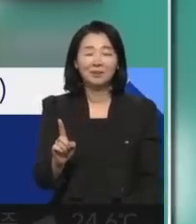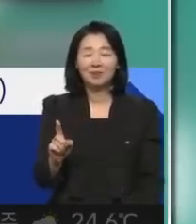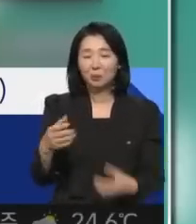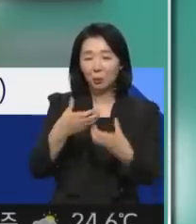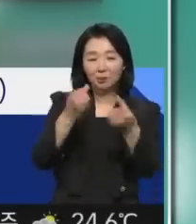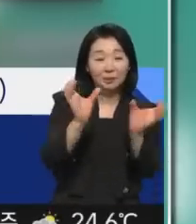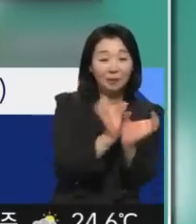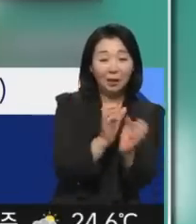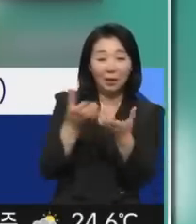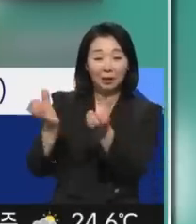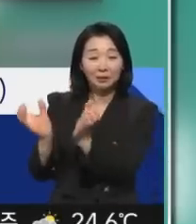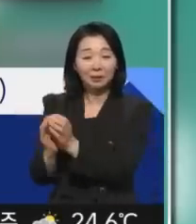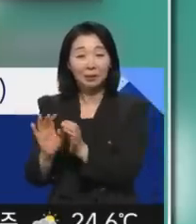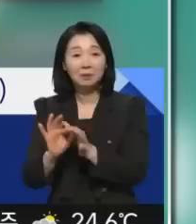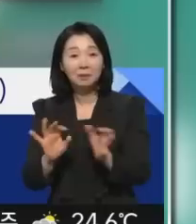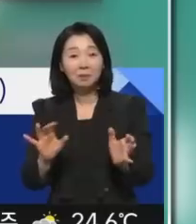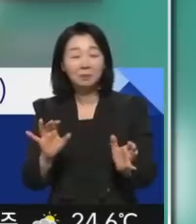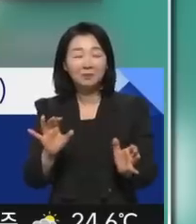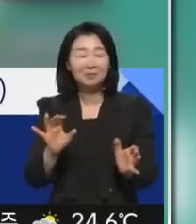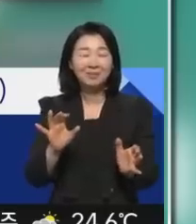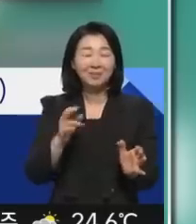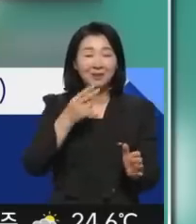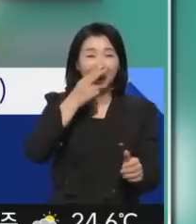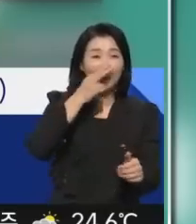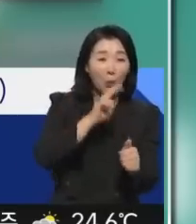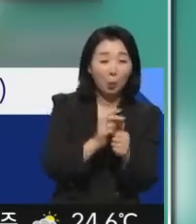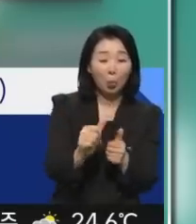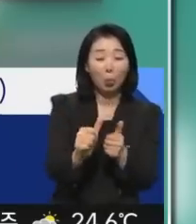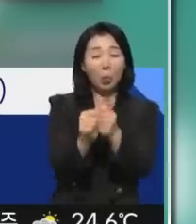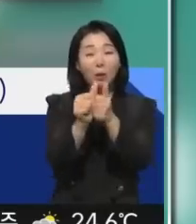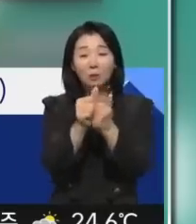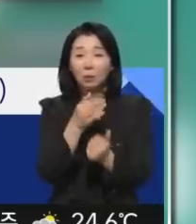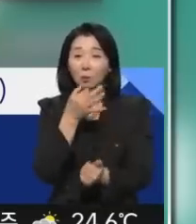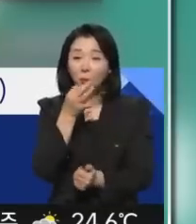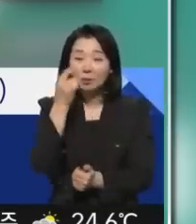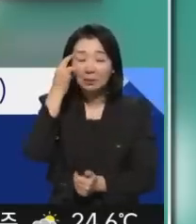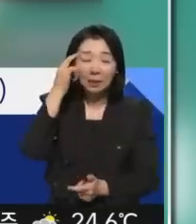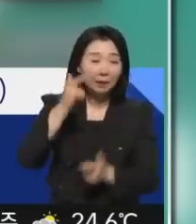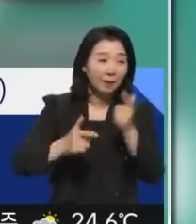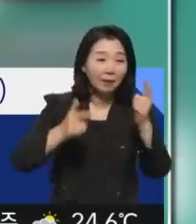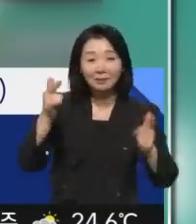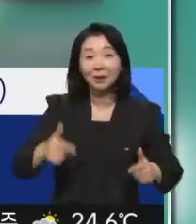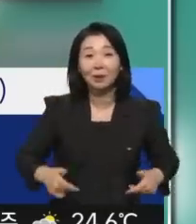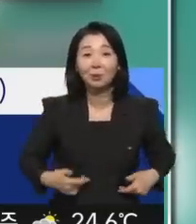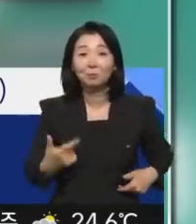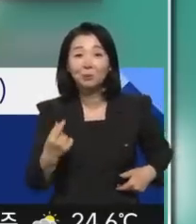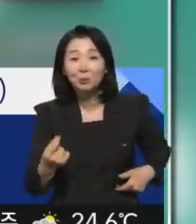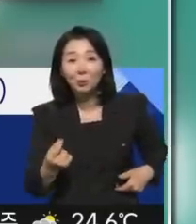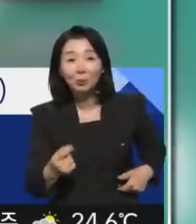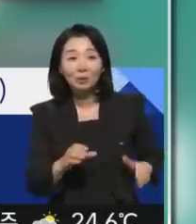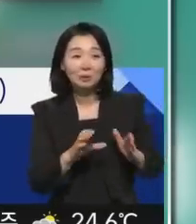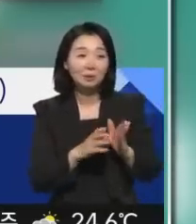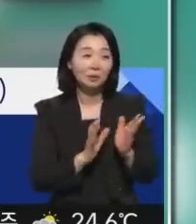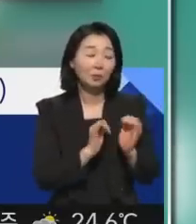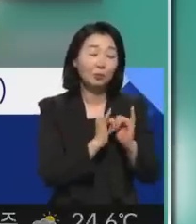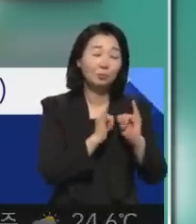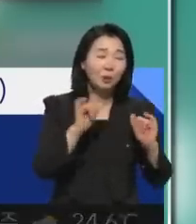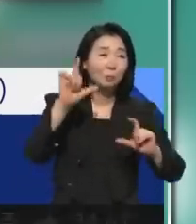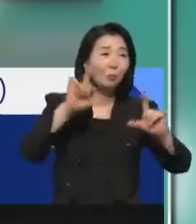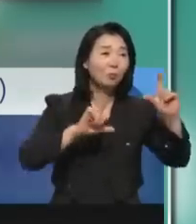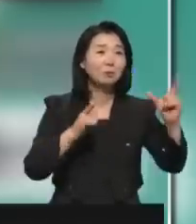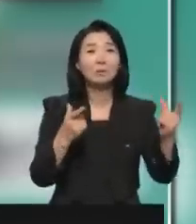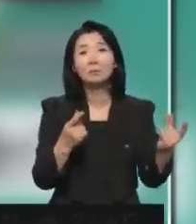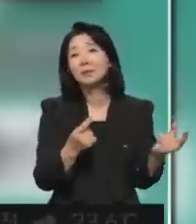정당이든지 다양한 시도가 나오고 다양한 목소리가 나와야 이제 국민의 모습과 좀 닮아가는